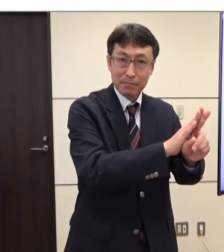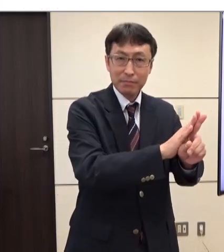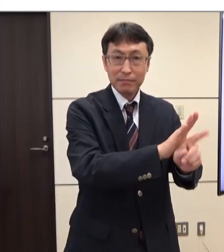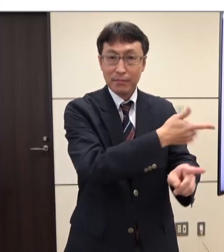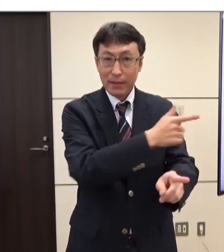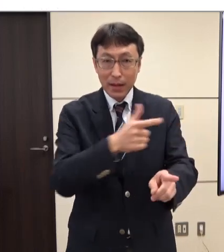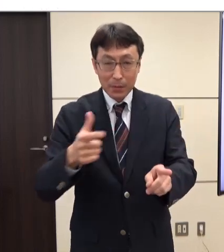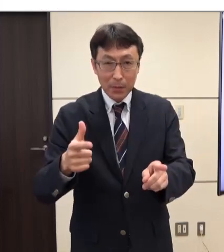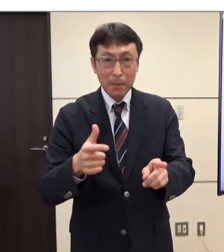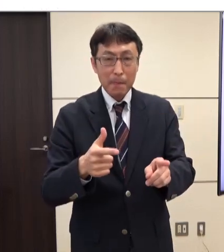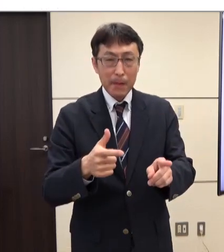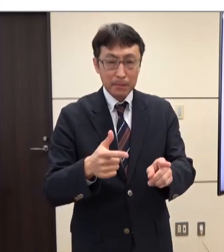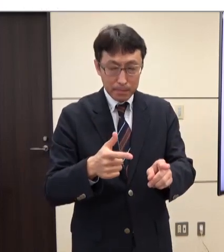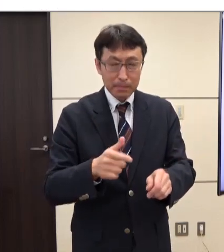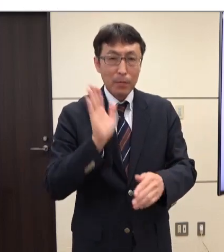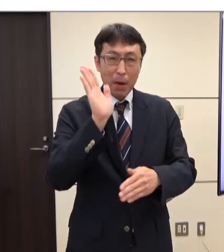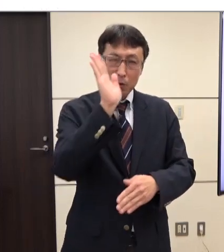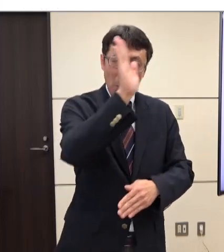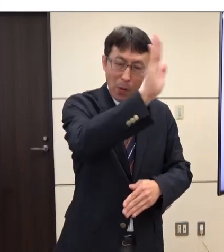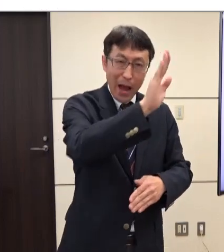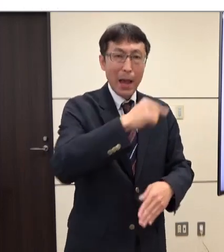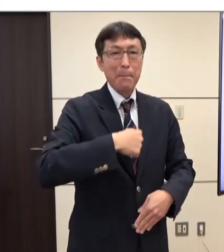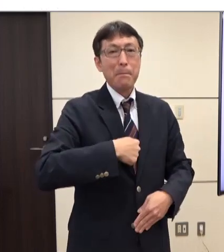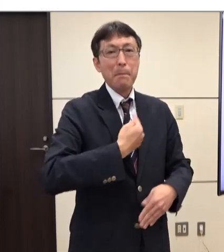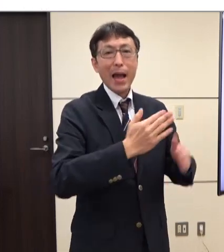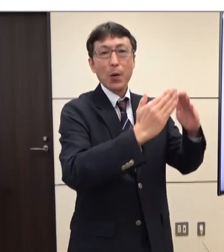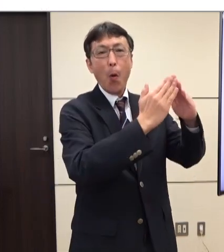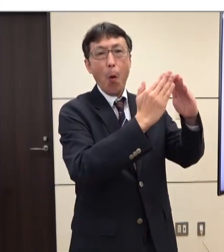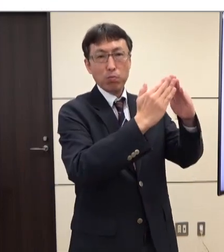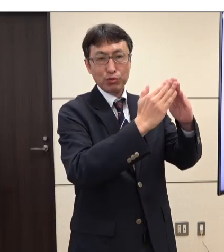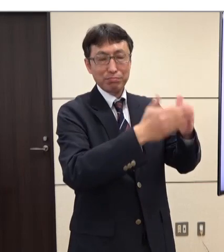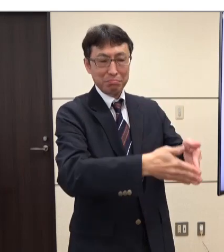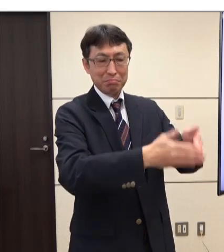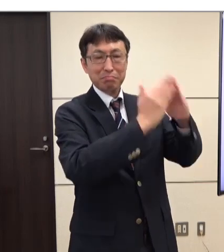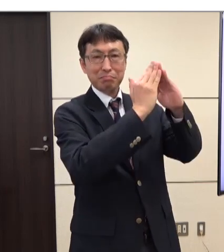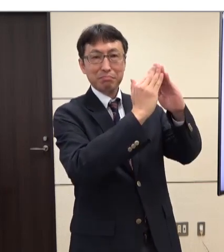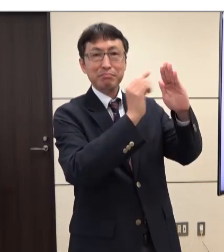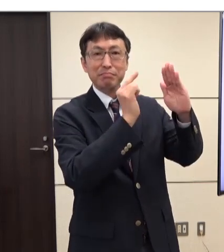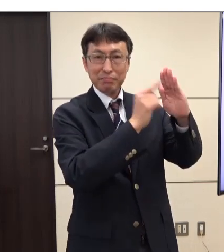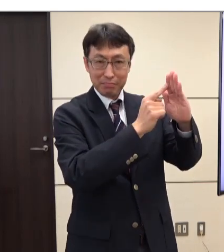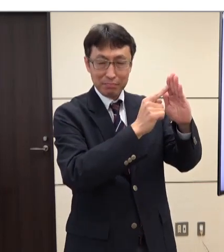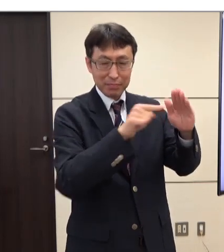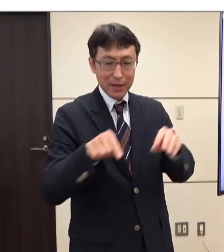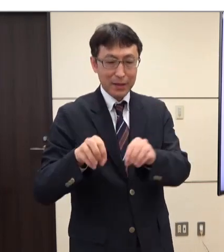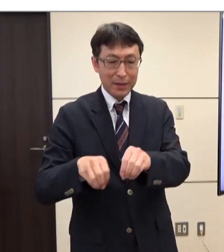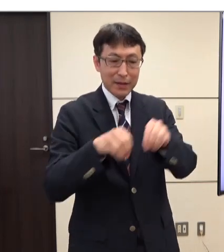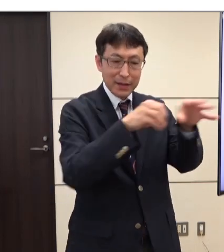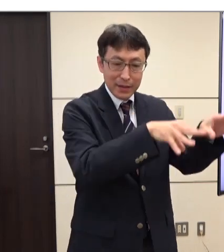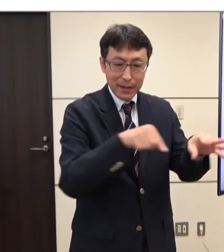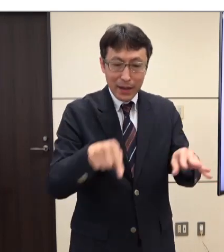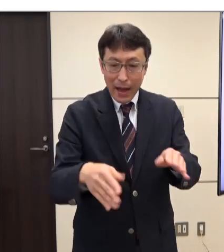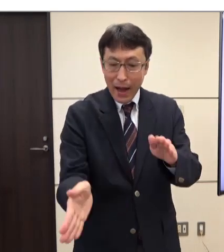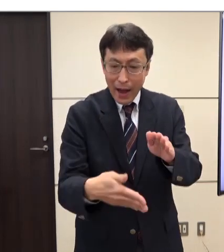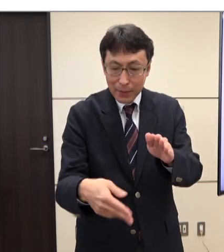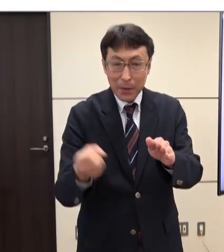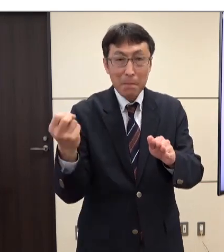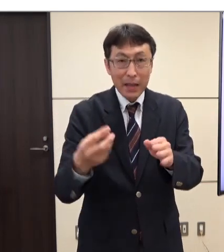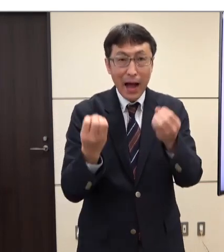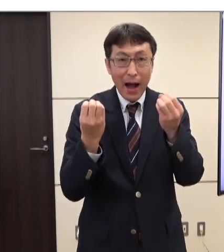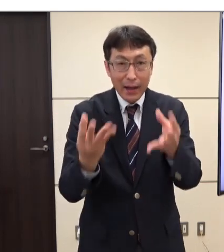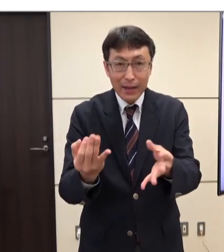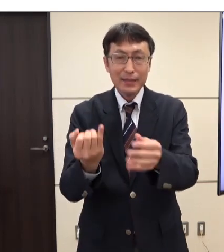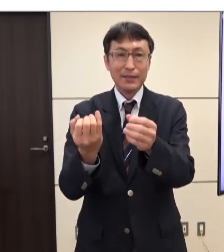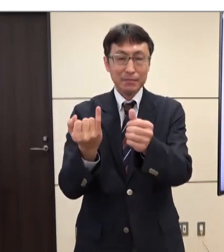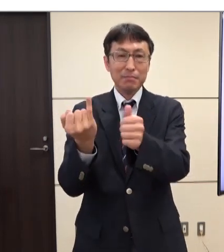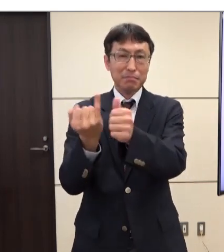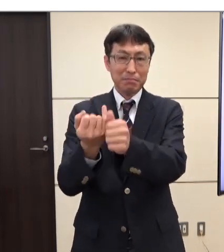で、まあ、マイホームを持っていただいて、空いたところにはまた多くの方にこの市営住宅を提供してい